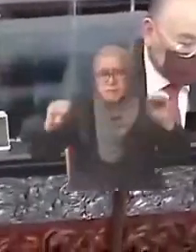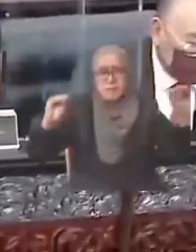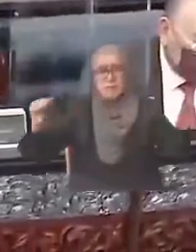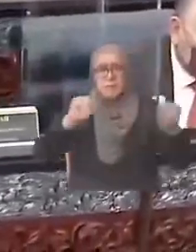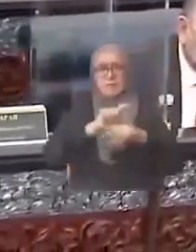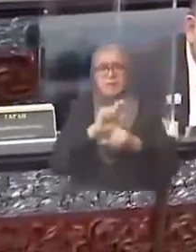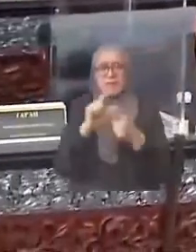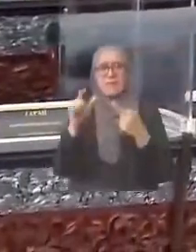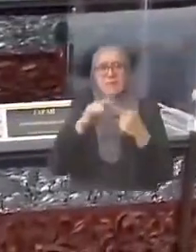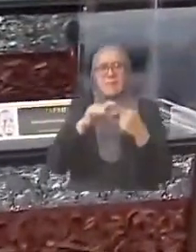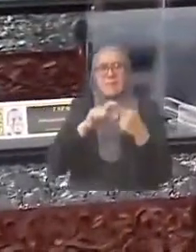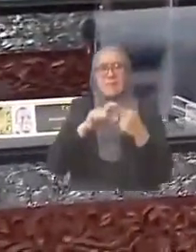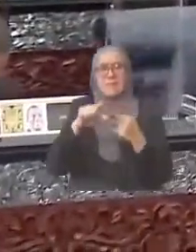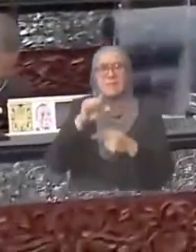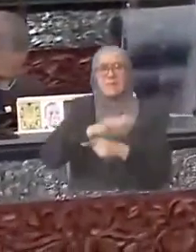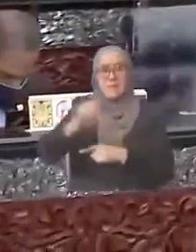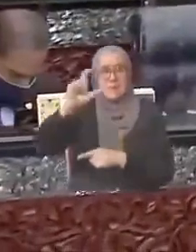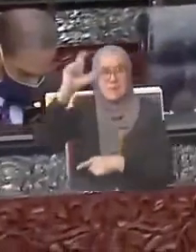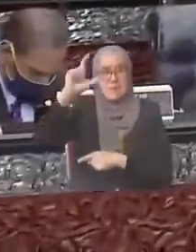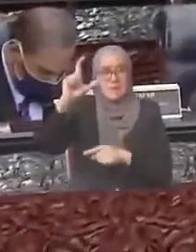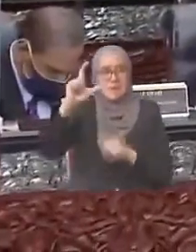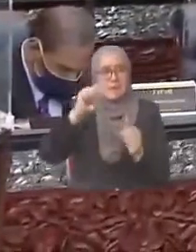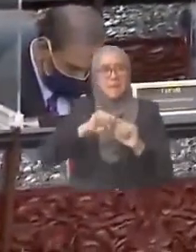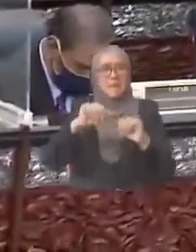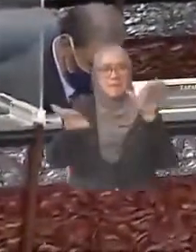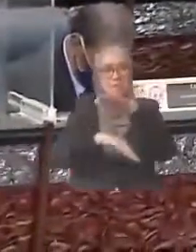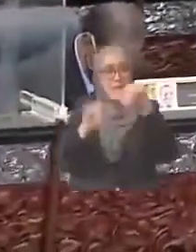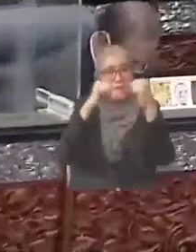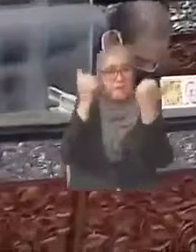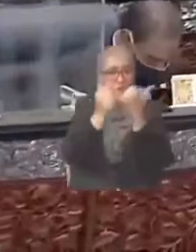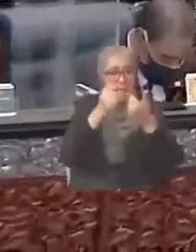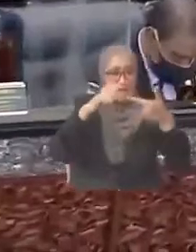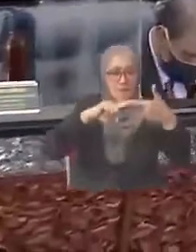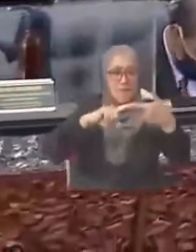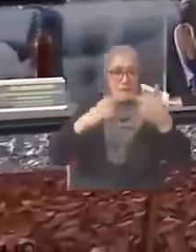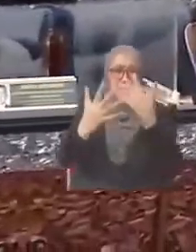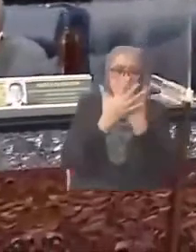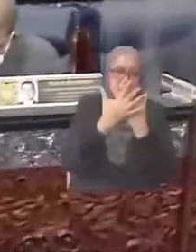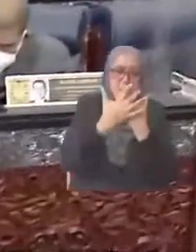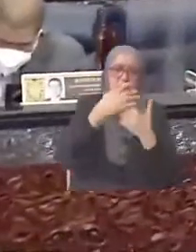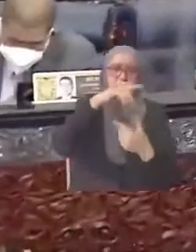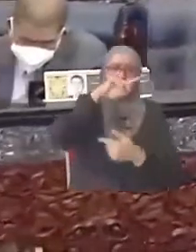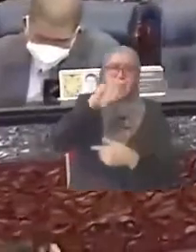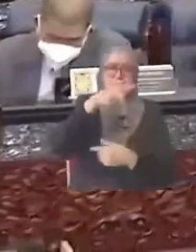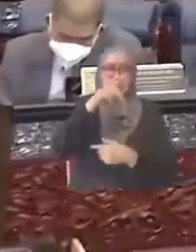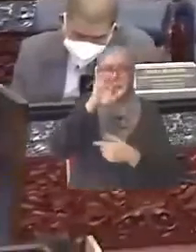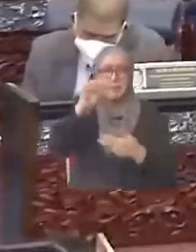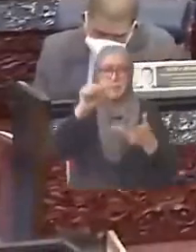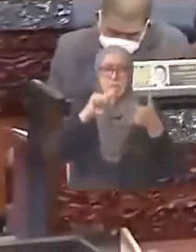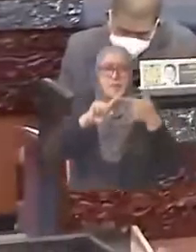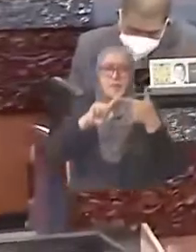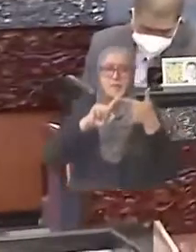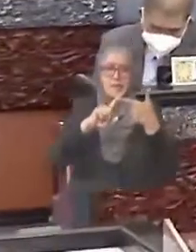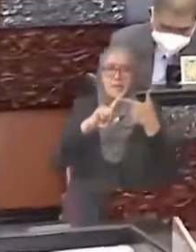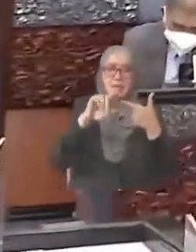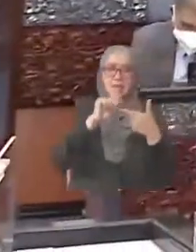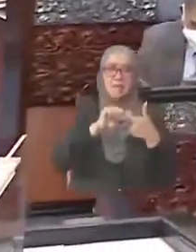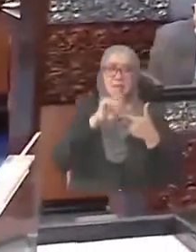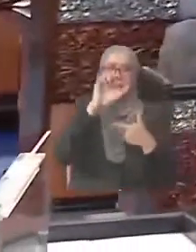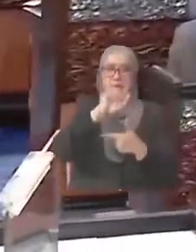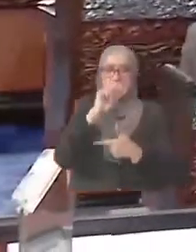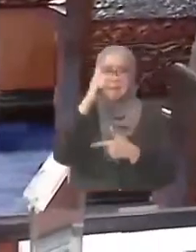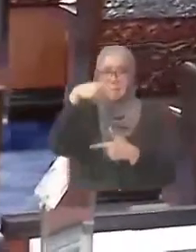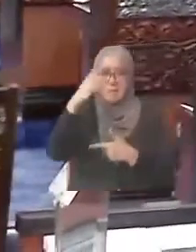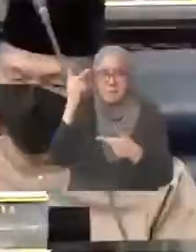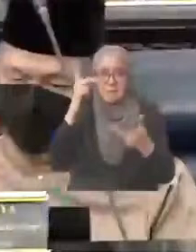kepada ejki kerajaan seperti jabatan penjara beliau Regency anti dadah kebangsaan dan jabatan kebajikan masyarakat dengan menambah